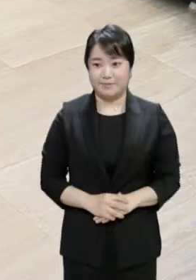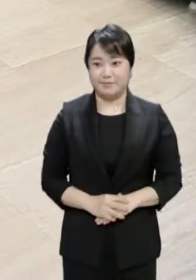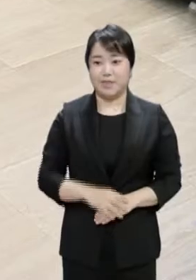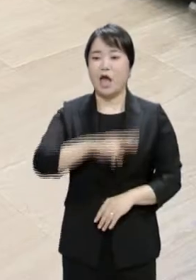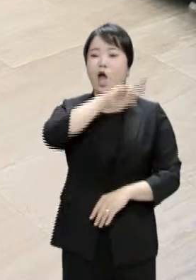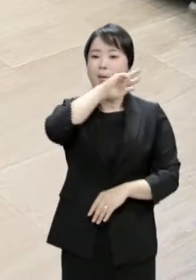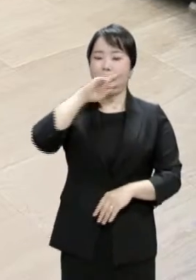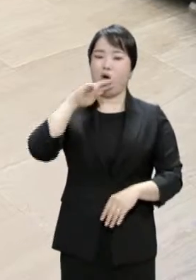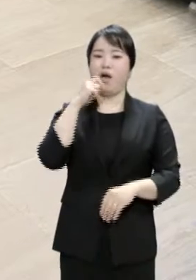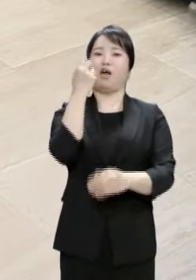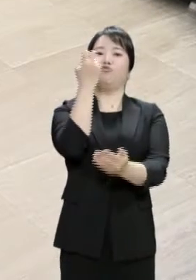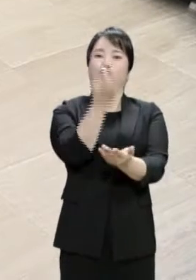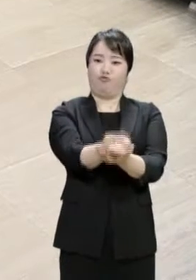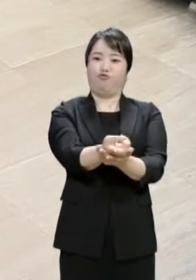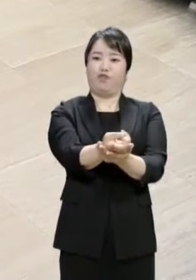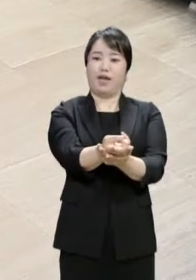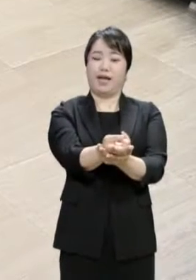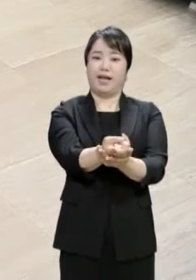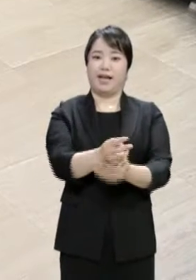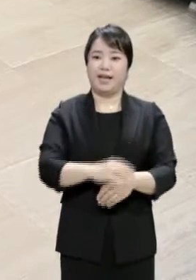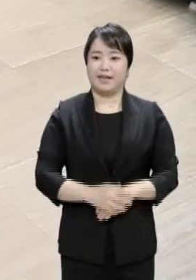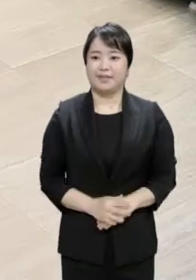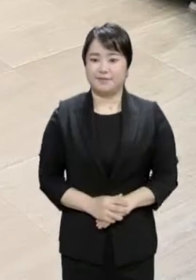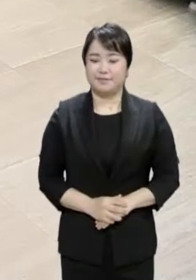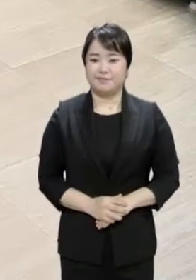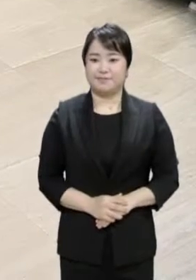편하게 누우신 상태에서